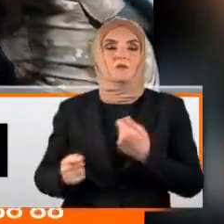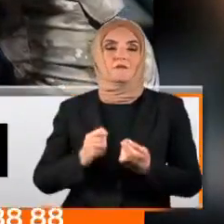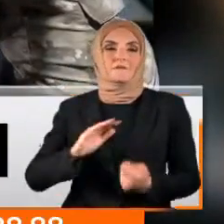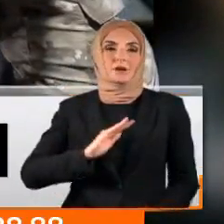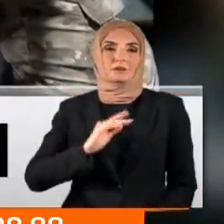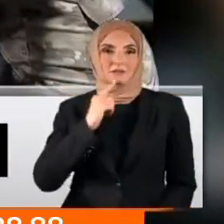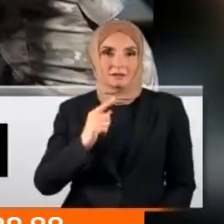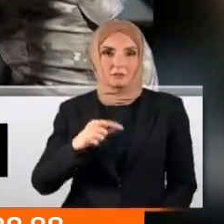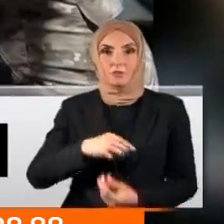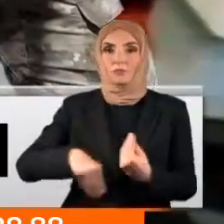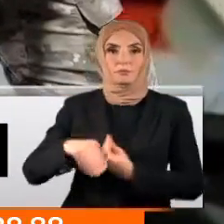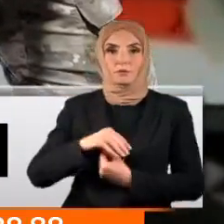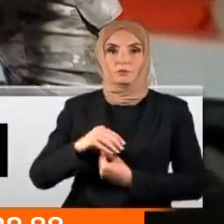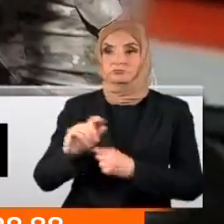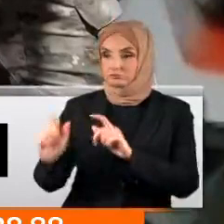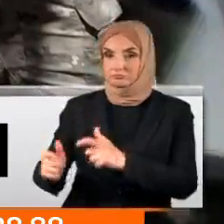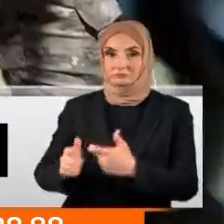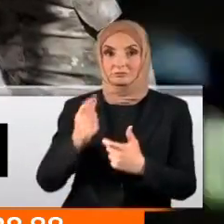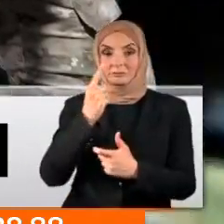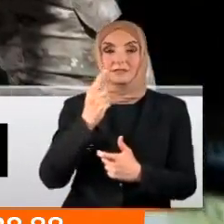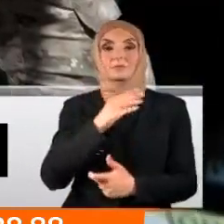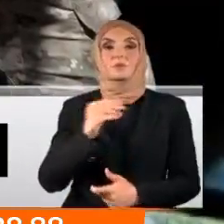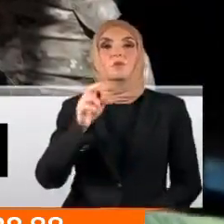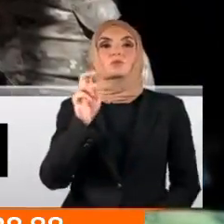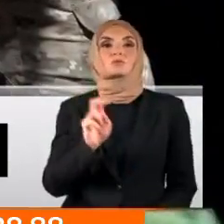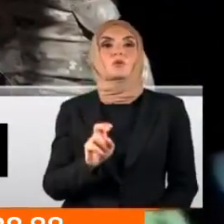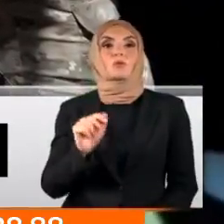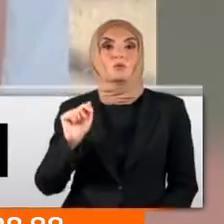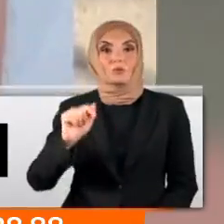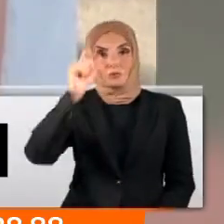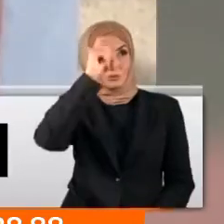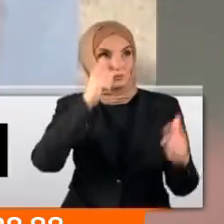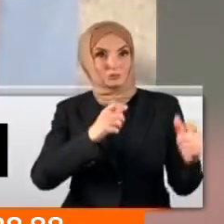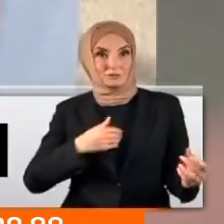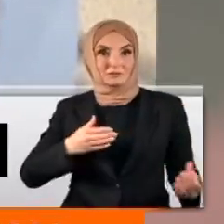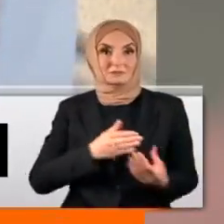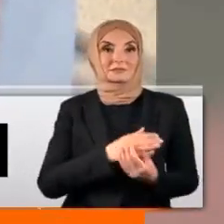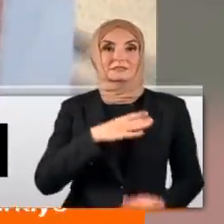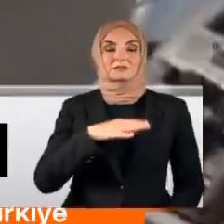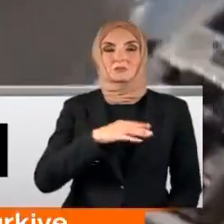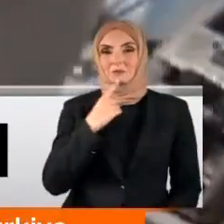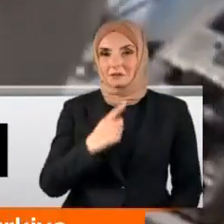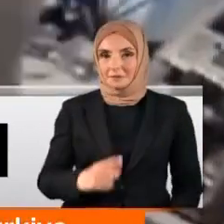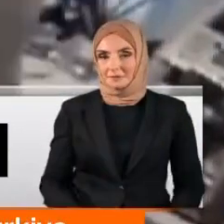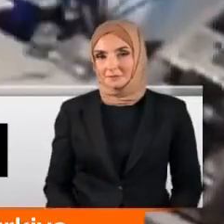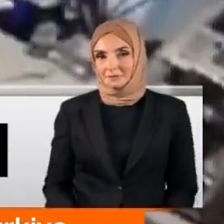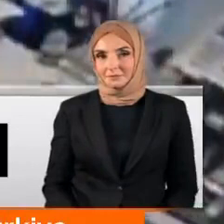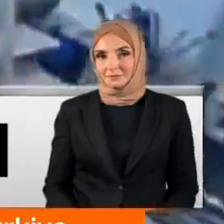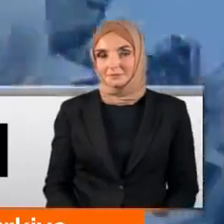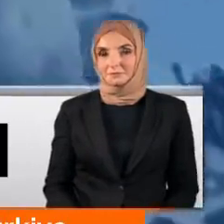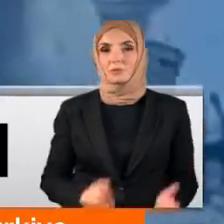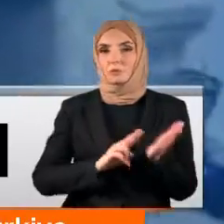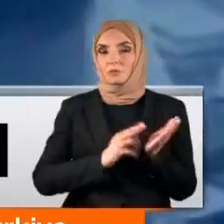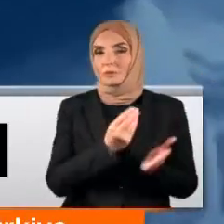operasyonda ele geçirdikleri 1 milyon doları Türkiye'ye sokmak istediklerini söylüyorlardı. Amerikan askeri sen misin? Çete üyeleri